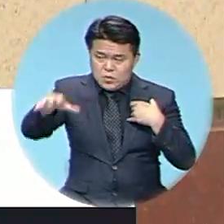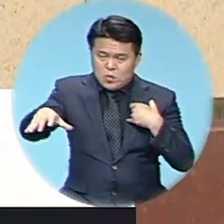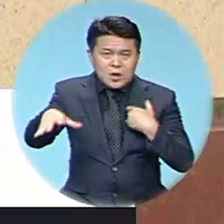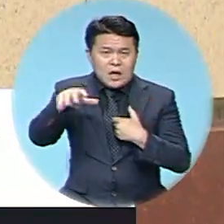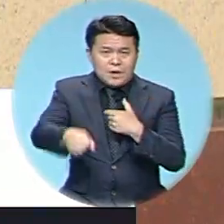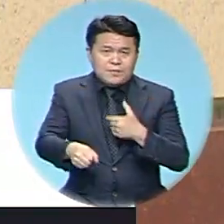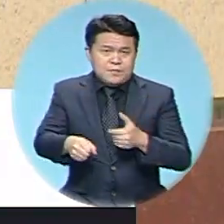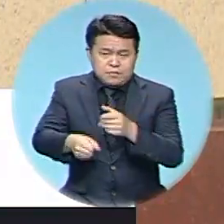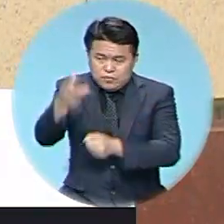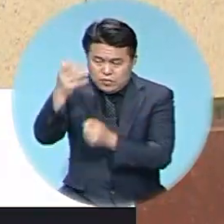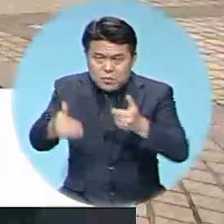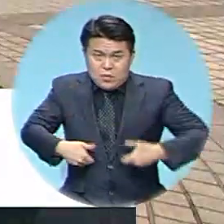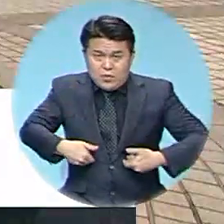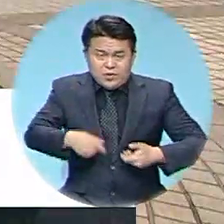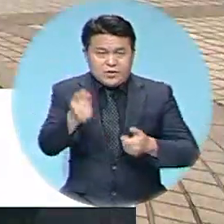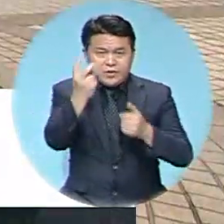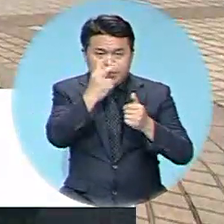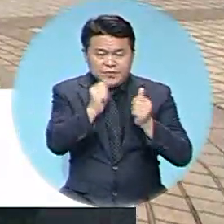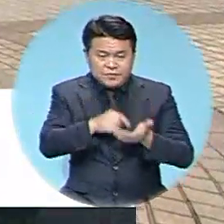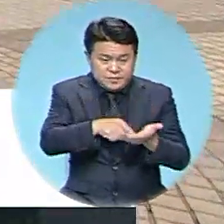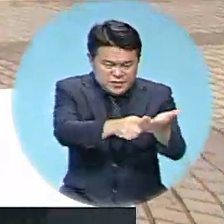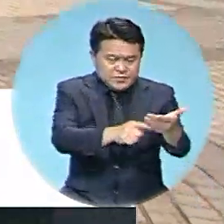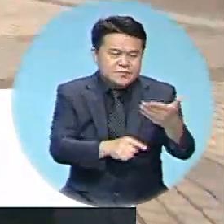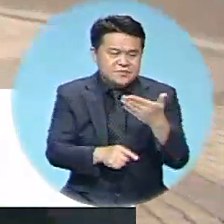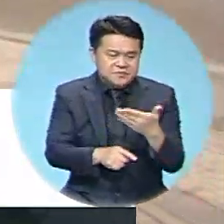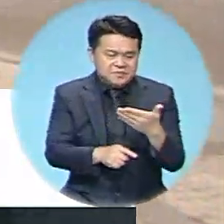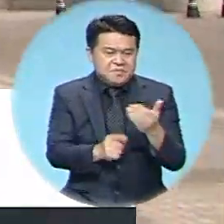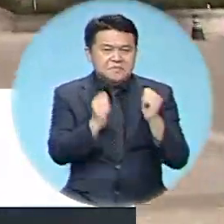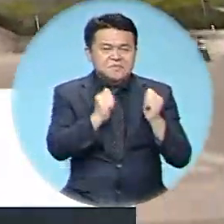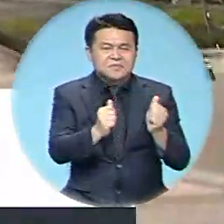압수수색 영장을 신청했지만 오늘 오전 법원은